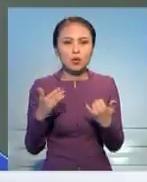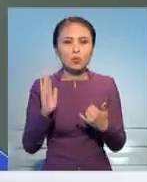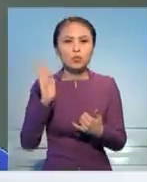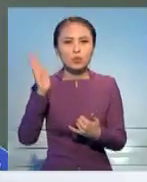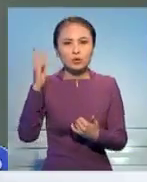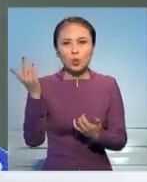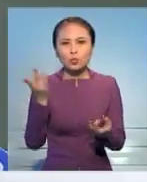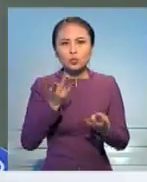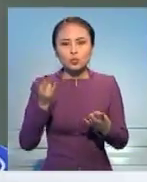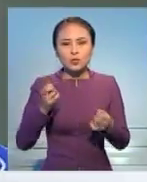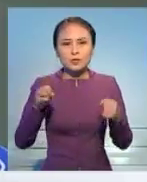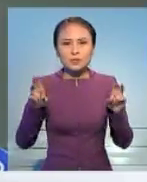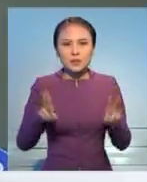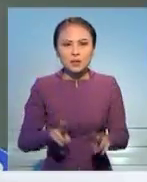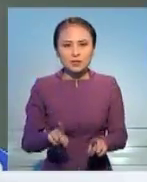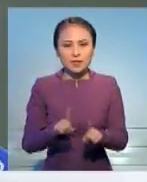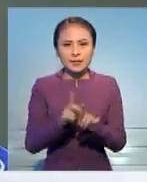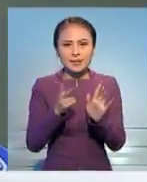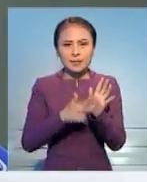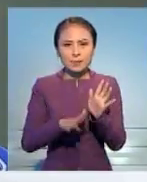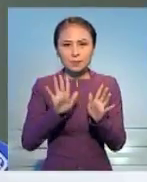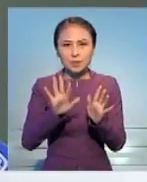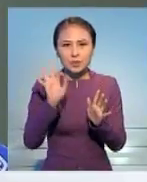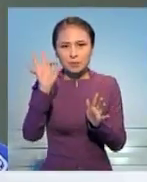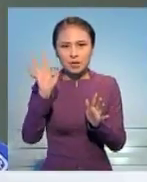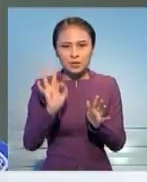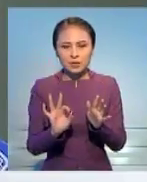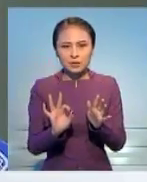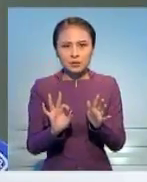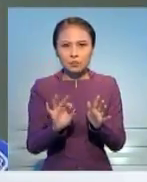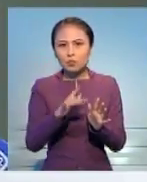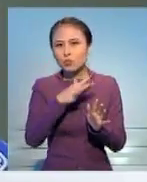болашақта қажетті мамандықтардың тіпті 85%-ға